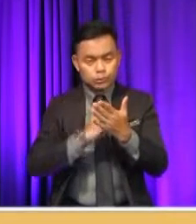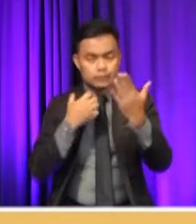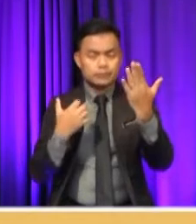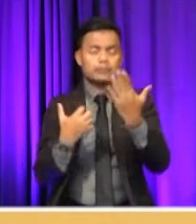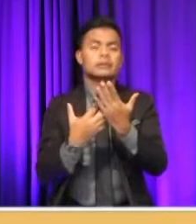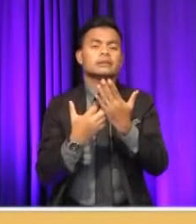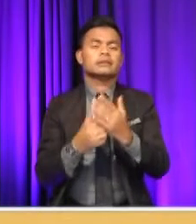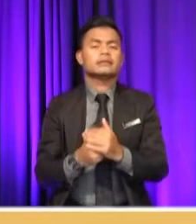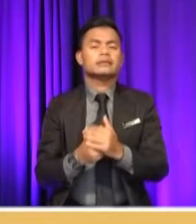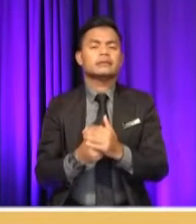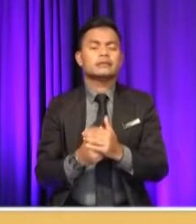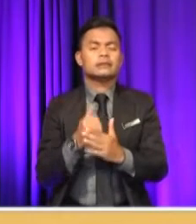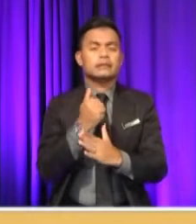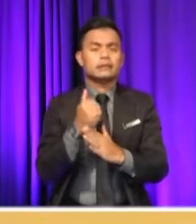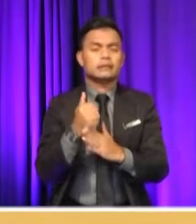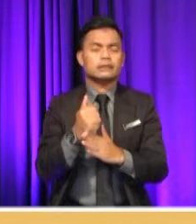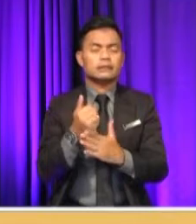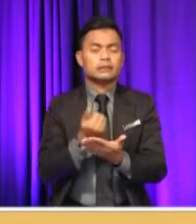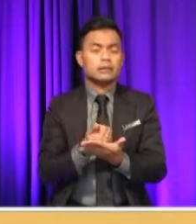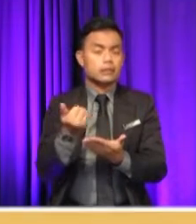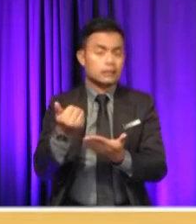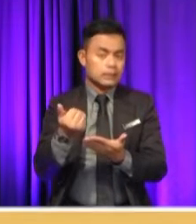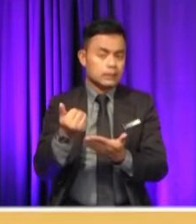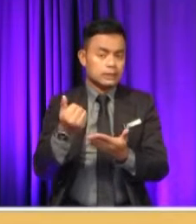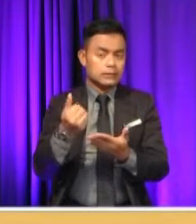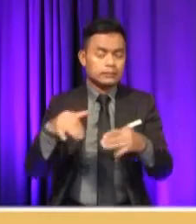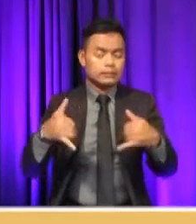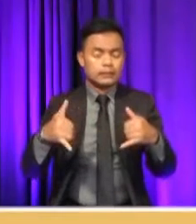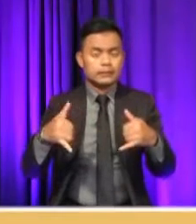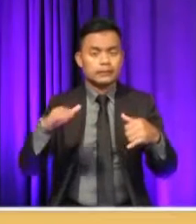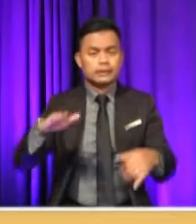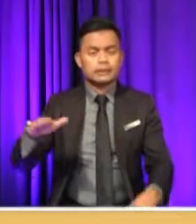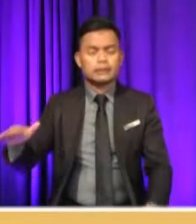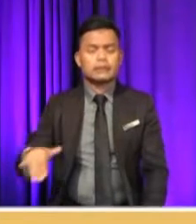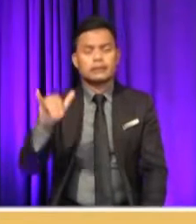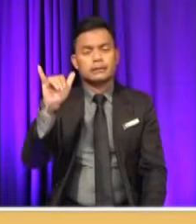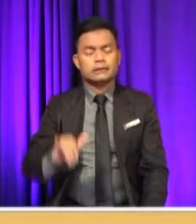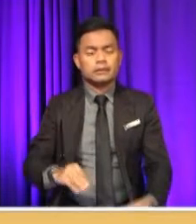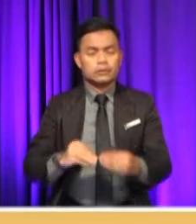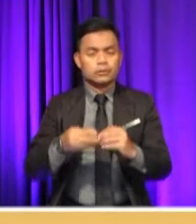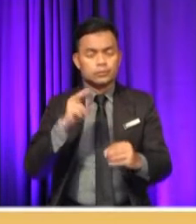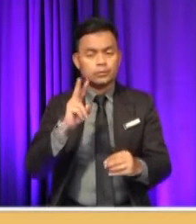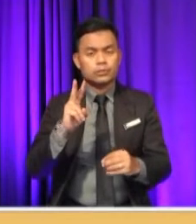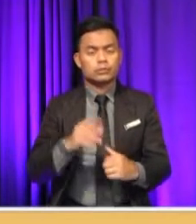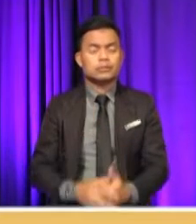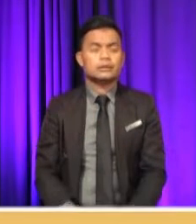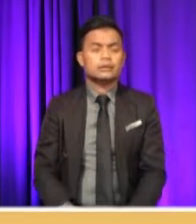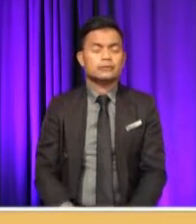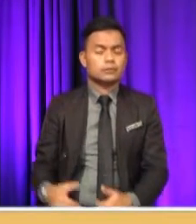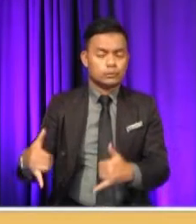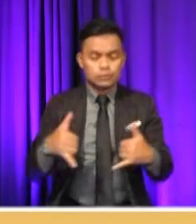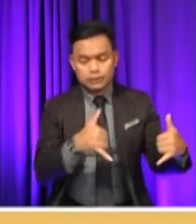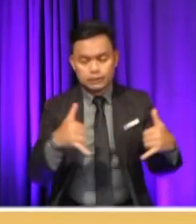mudah ingat alat mainan kanak-kanak yang pakai bateri tu. Okey. Yang kedua kita tengok motor arus ulang